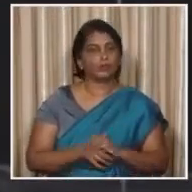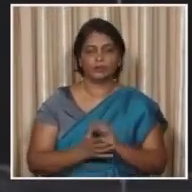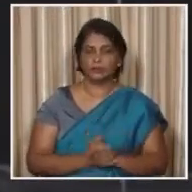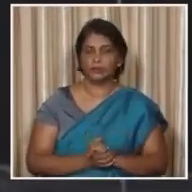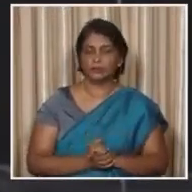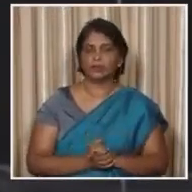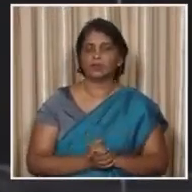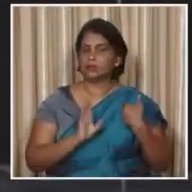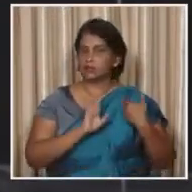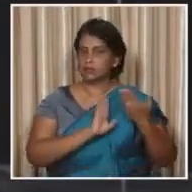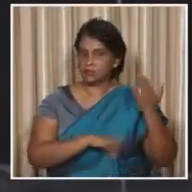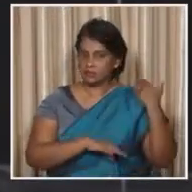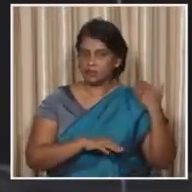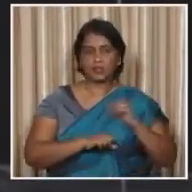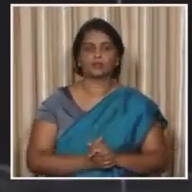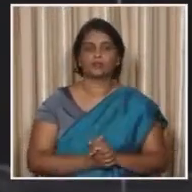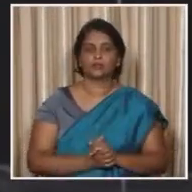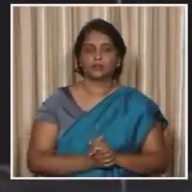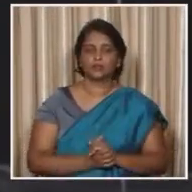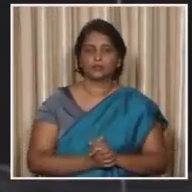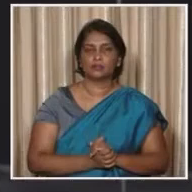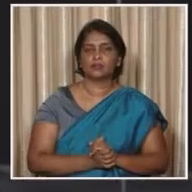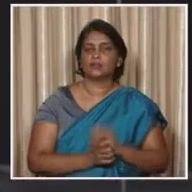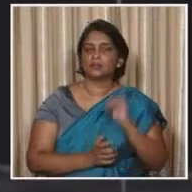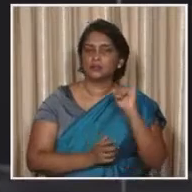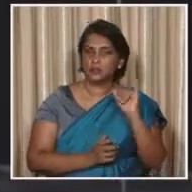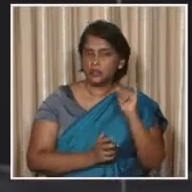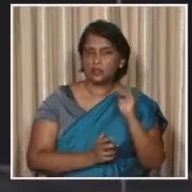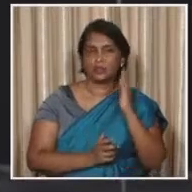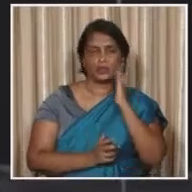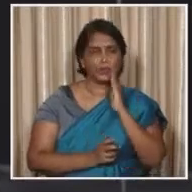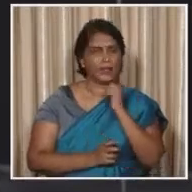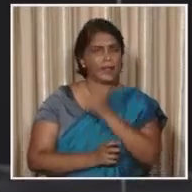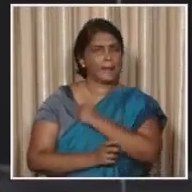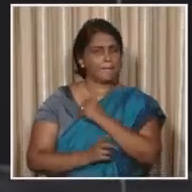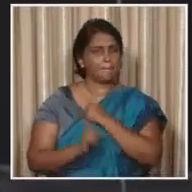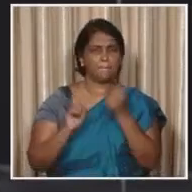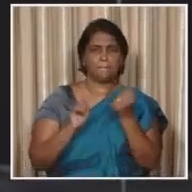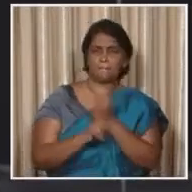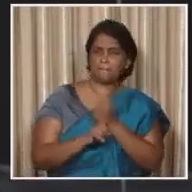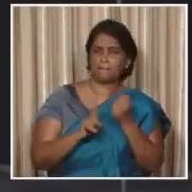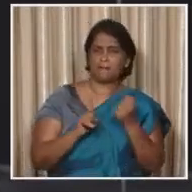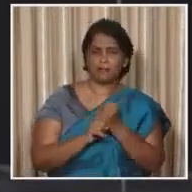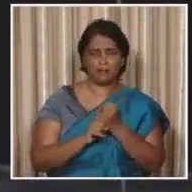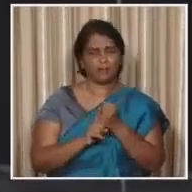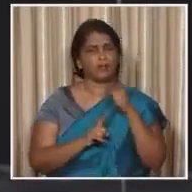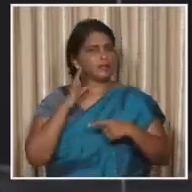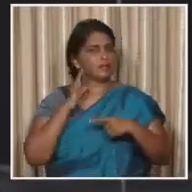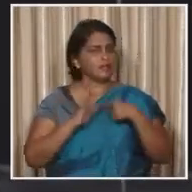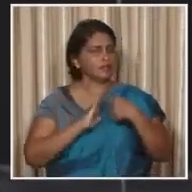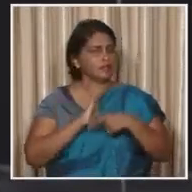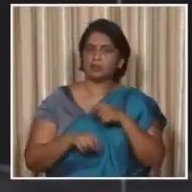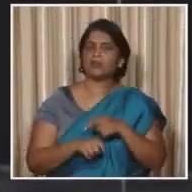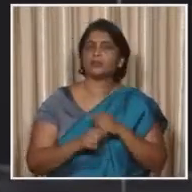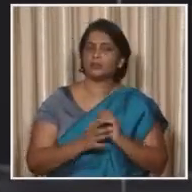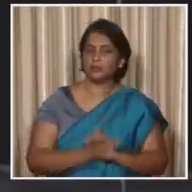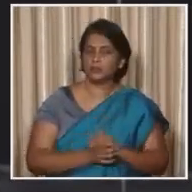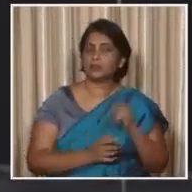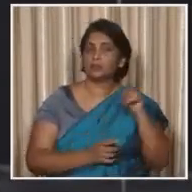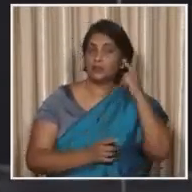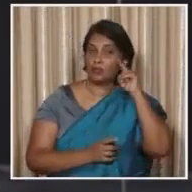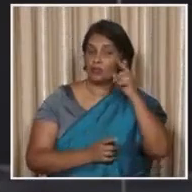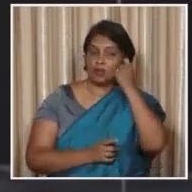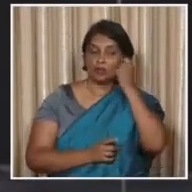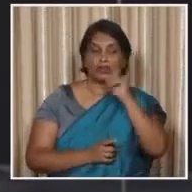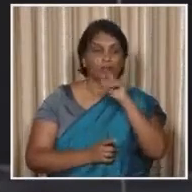වගේම පසුගිය අරගල සමයේ යම් යම් විදේශ ස්ථානාපති බලවේග සහ ඒ වාගේ ඒ වායේ ඉන්න දේශීය ඒජන්තයන් එතුමාට